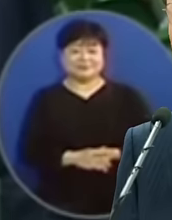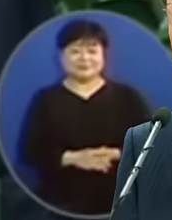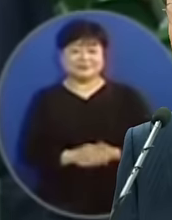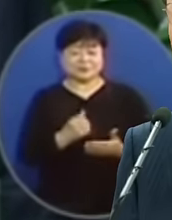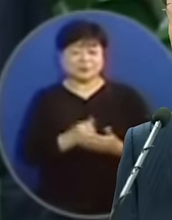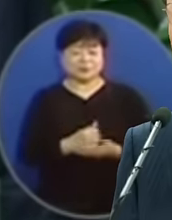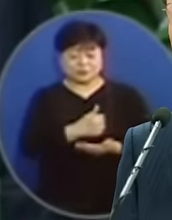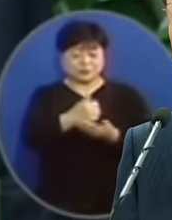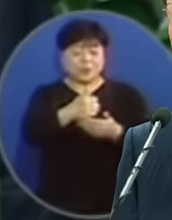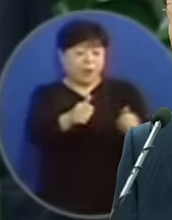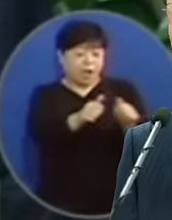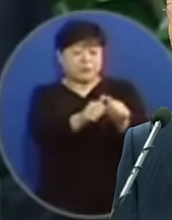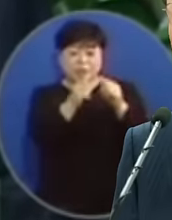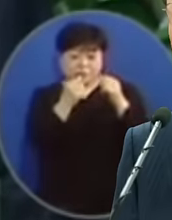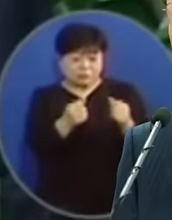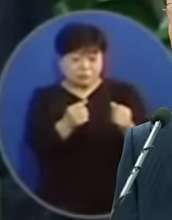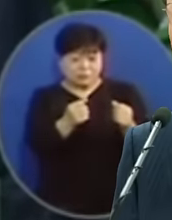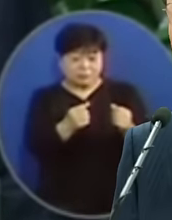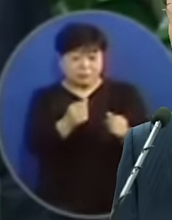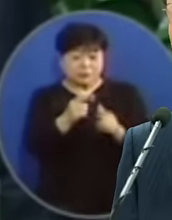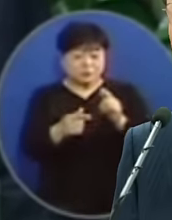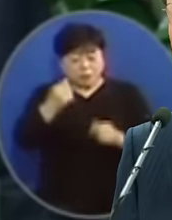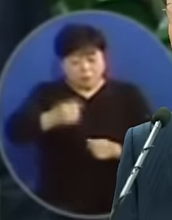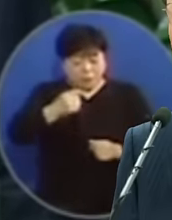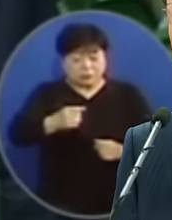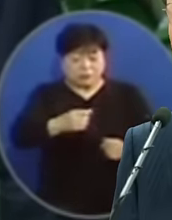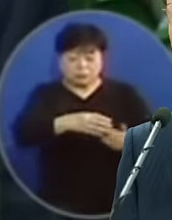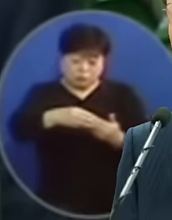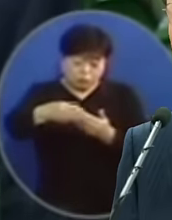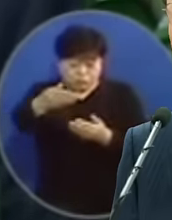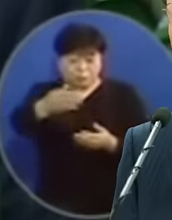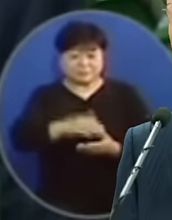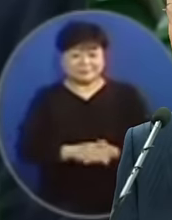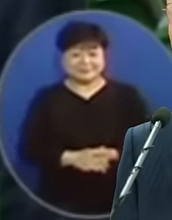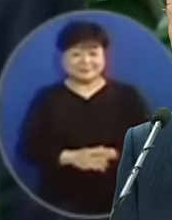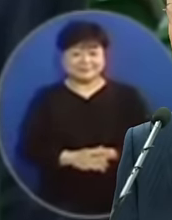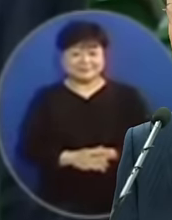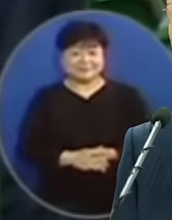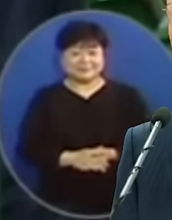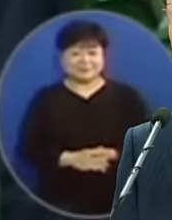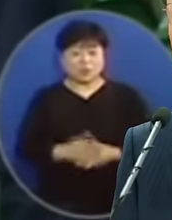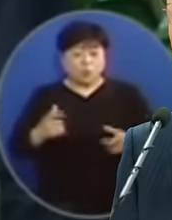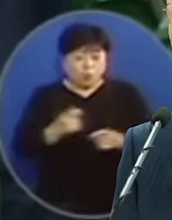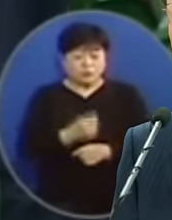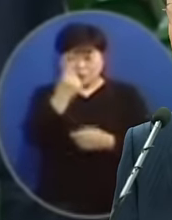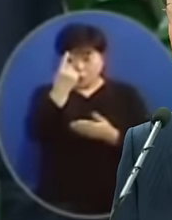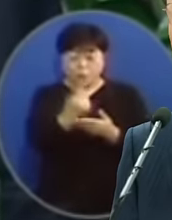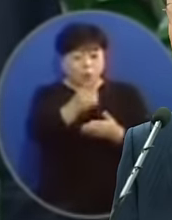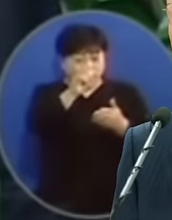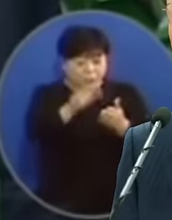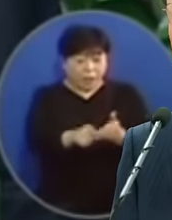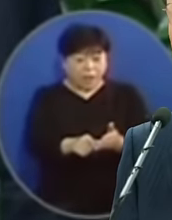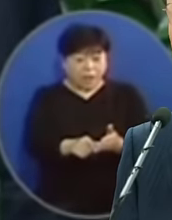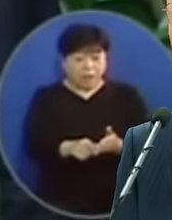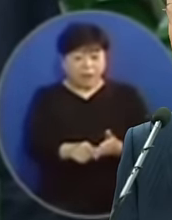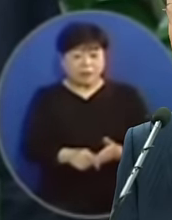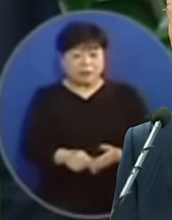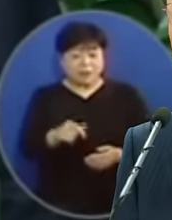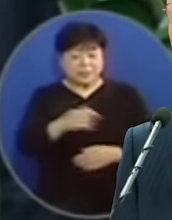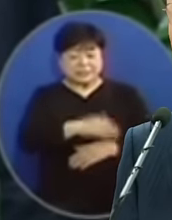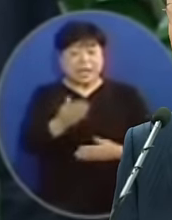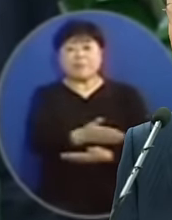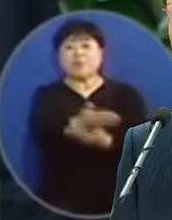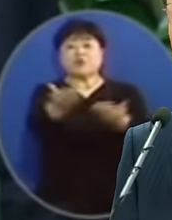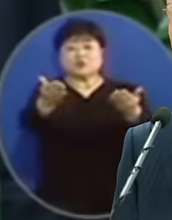그러면 오늘도 주님은 나와 같이 계심으로 지팡이와 막대기로 나를 안위해 주신다. 원수가 오면 원수 앞에 상을